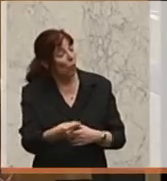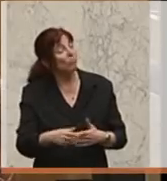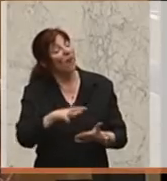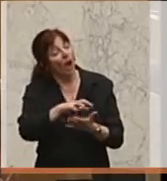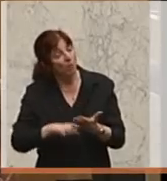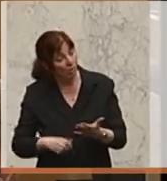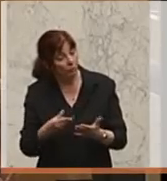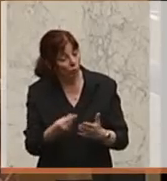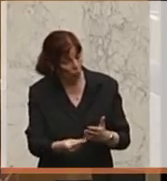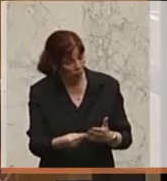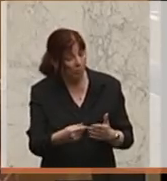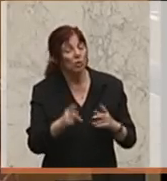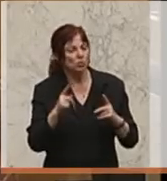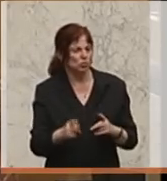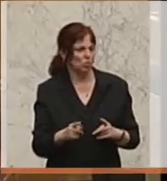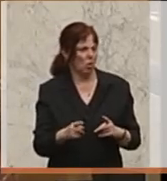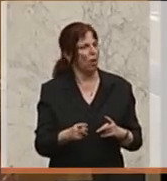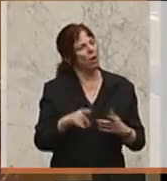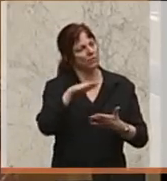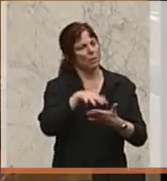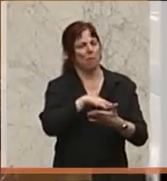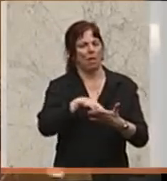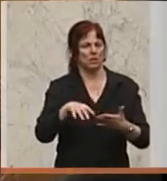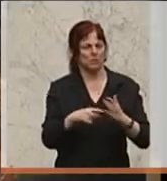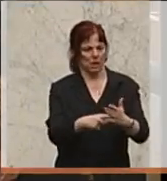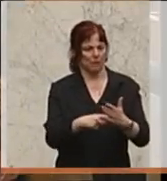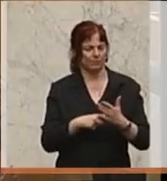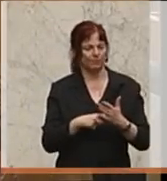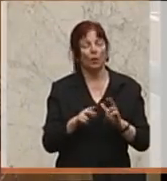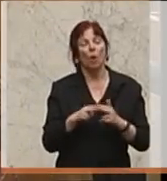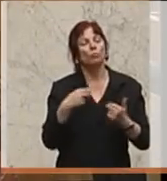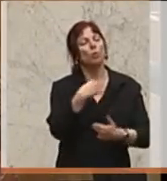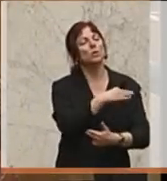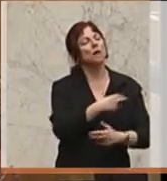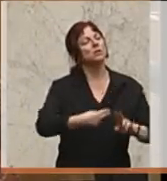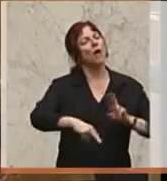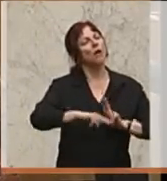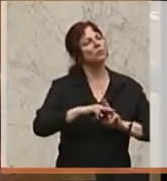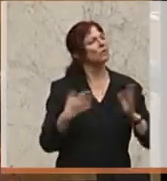mir das Bundeskanzleramt zurück?